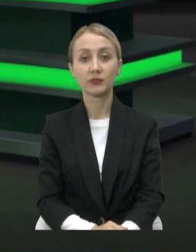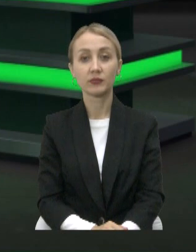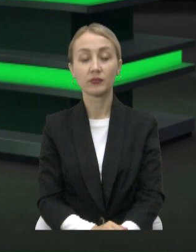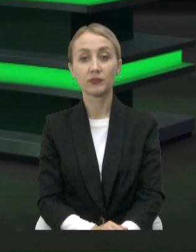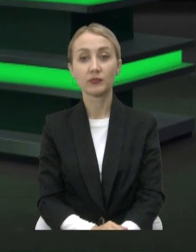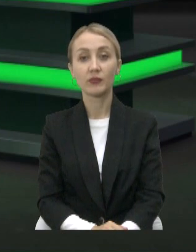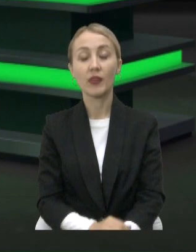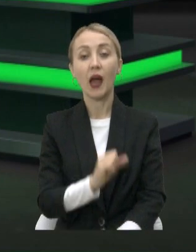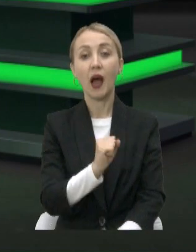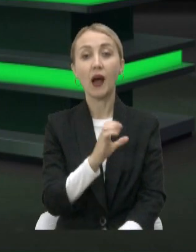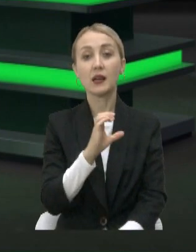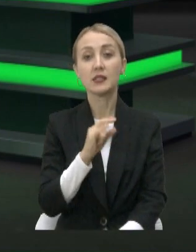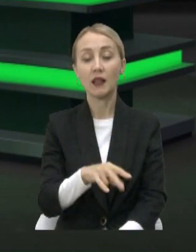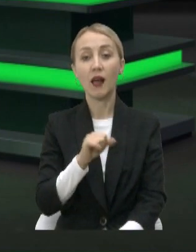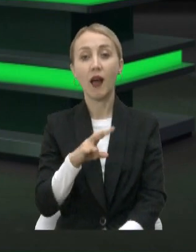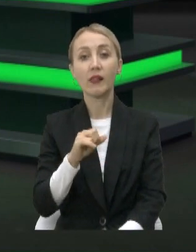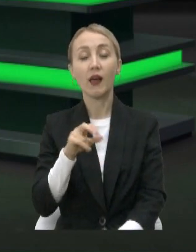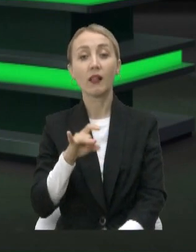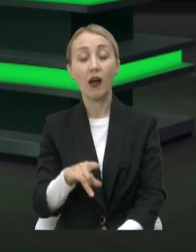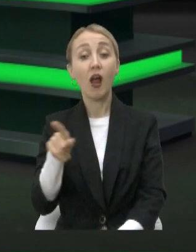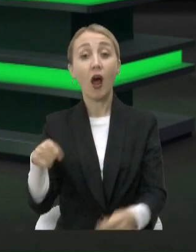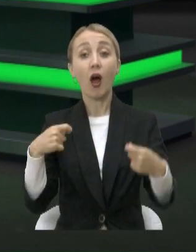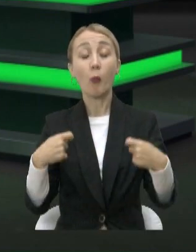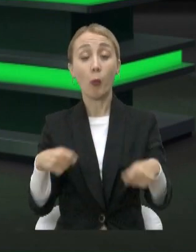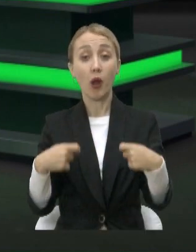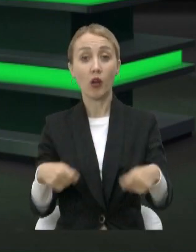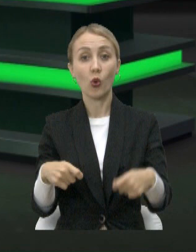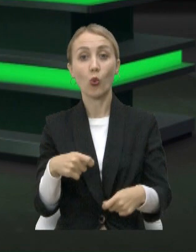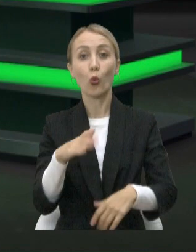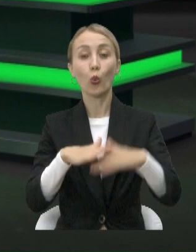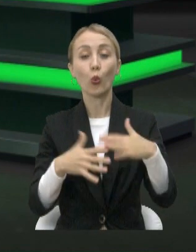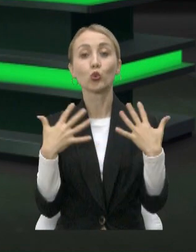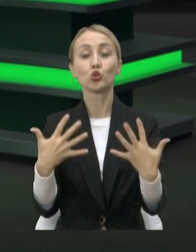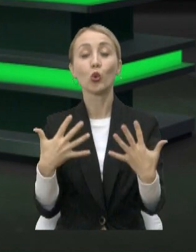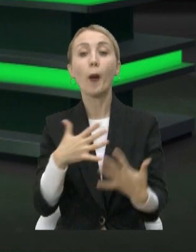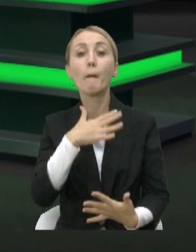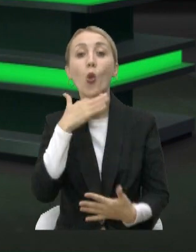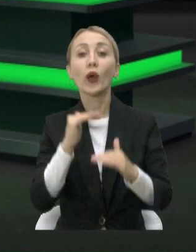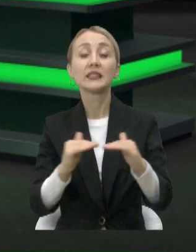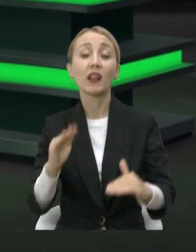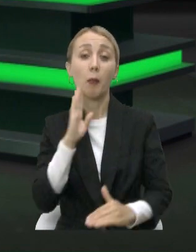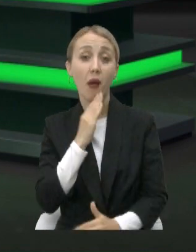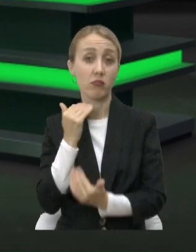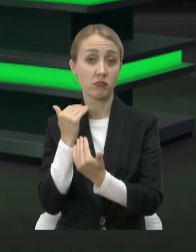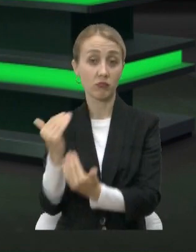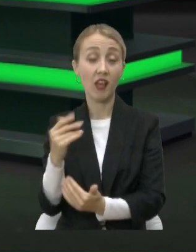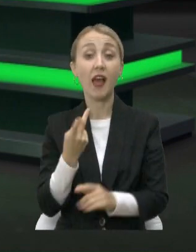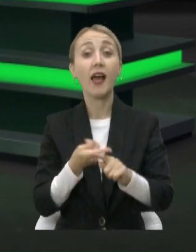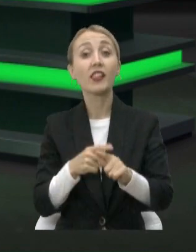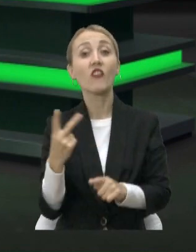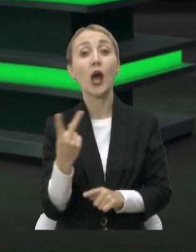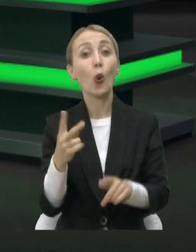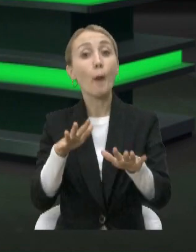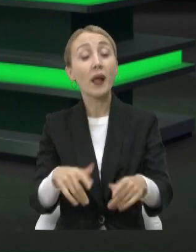объединение Асыл аналар открыло павильон по продаже изделий ручной работы многодетных матерей стоит отметить что это уже второе торговое место